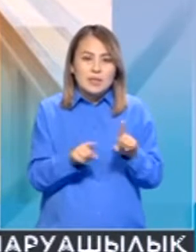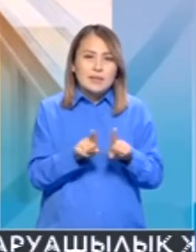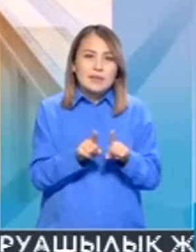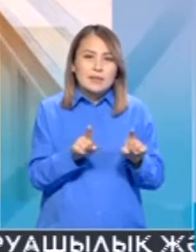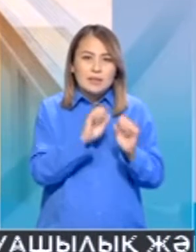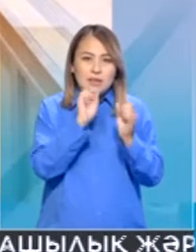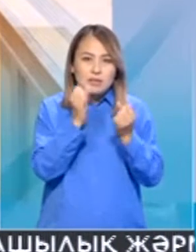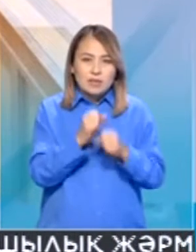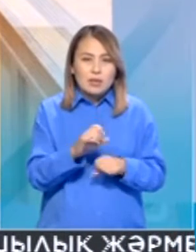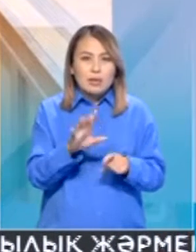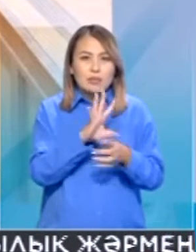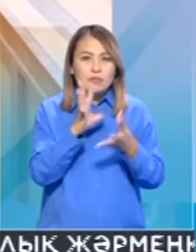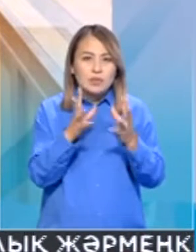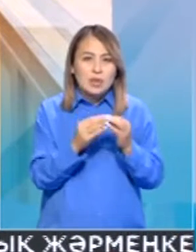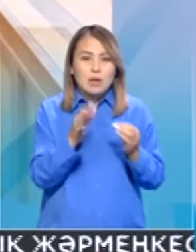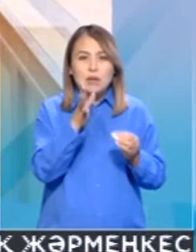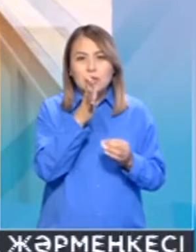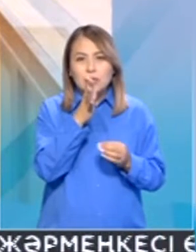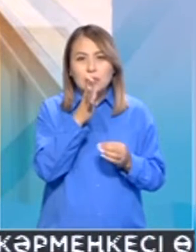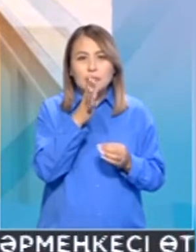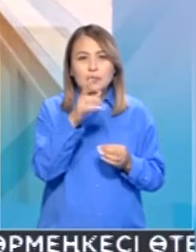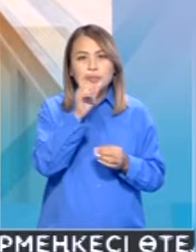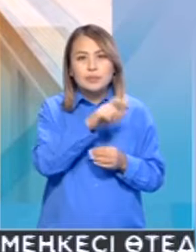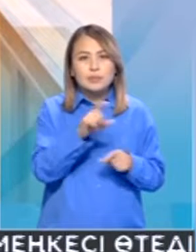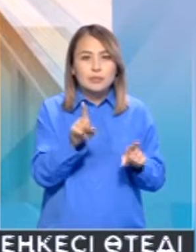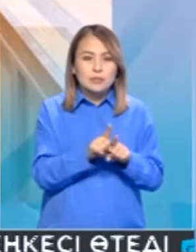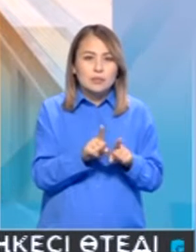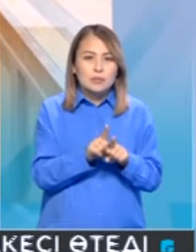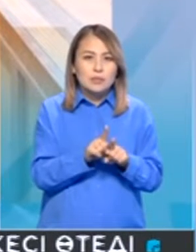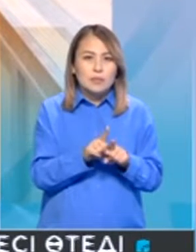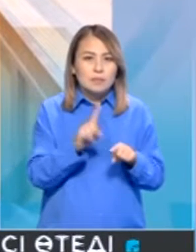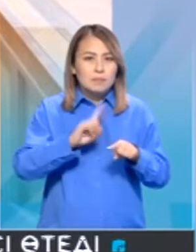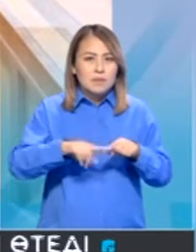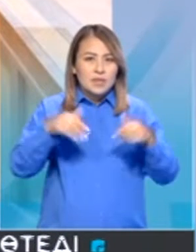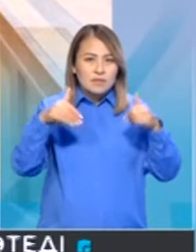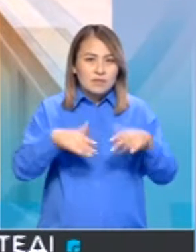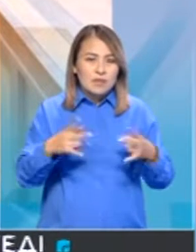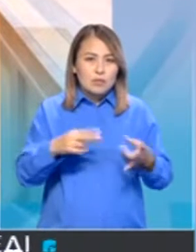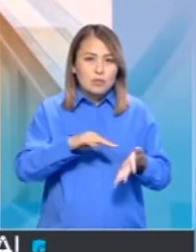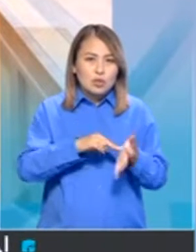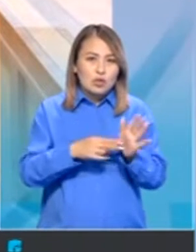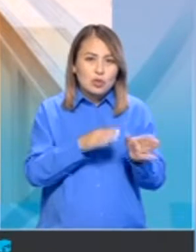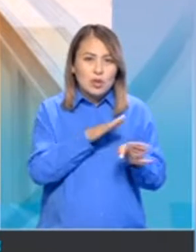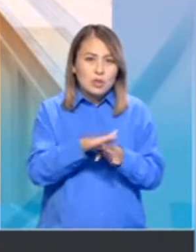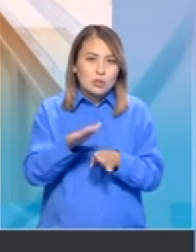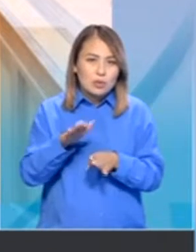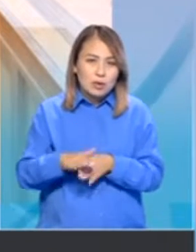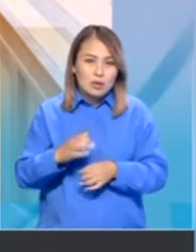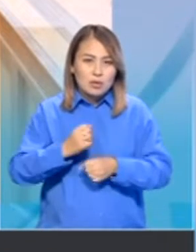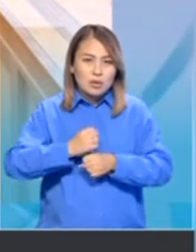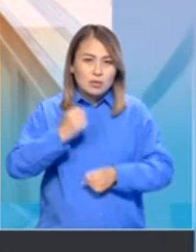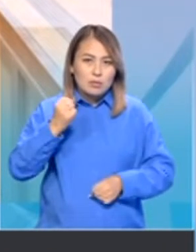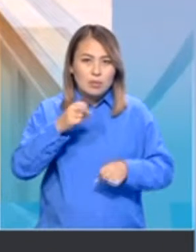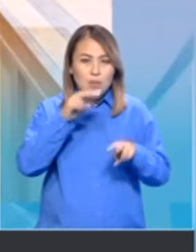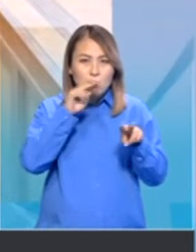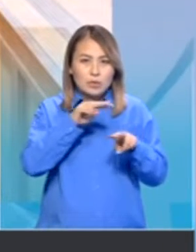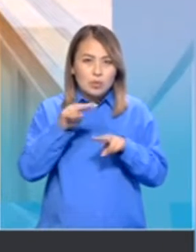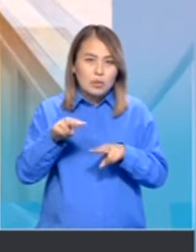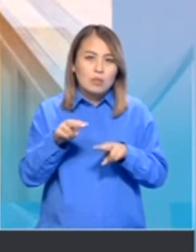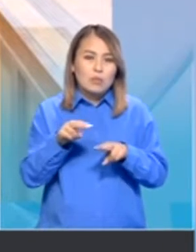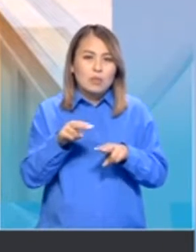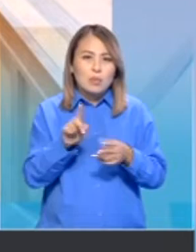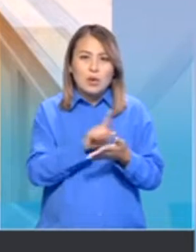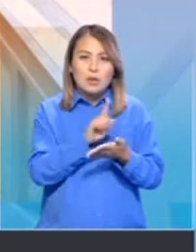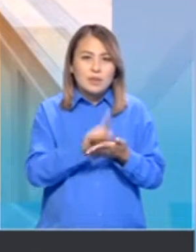сарсаңсыз, бір-біріне сілтейтін ведомстволар арасындағы алашапқынсыз шешілуі тиіс. Әрі жобалардың жүзеге асырылуын қадағалайтын